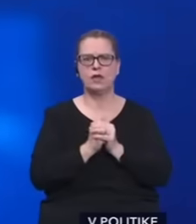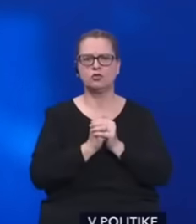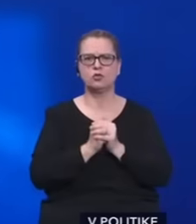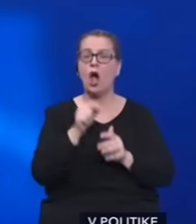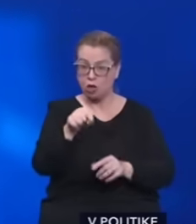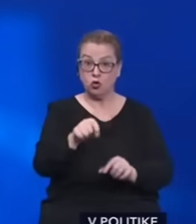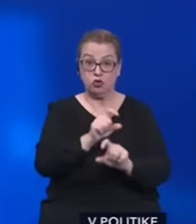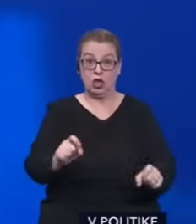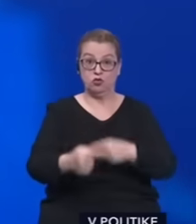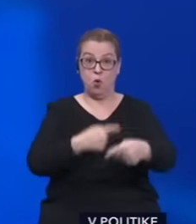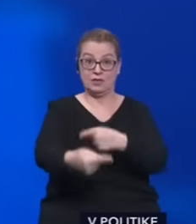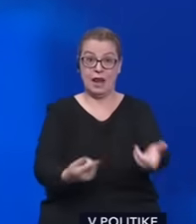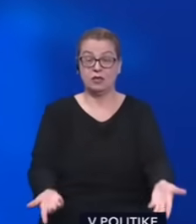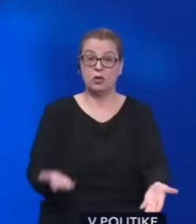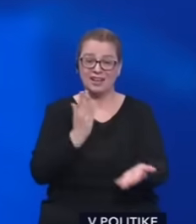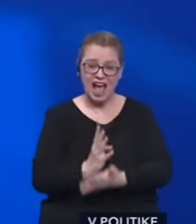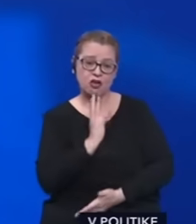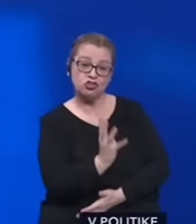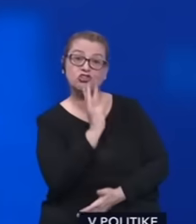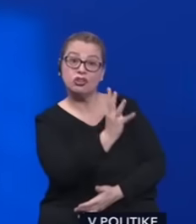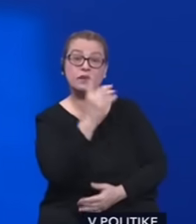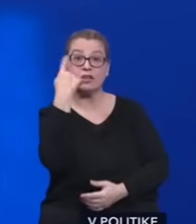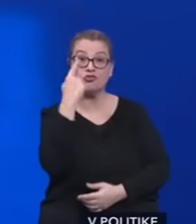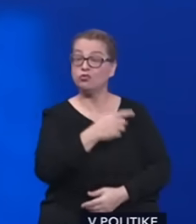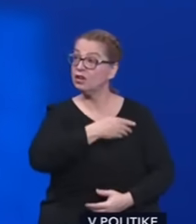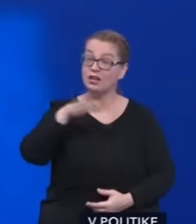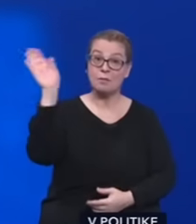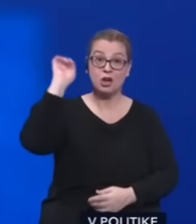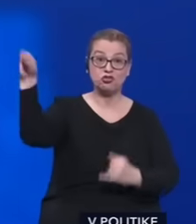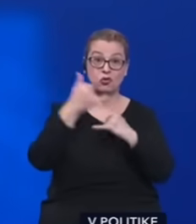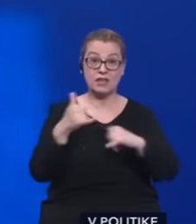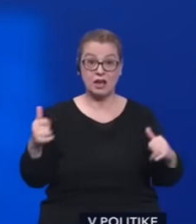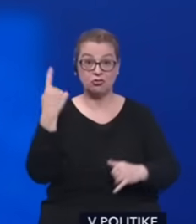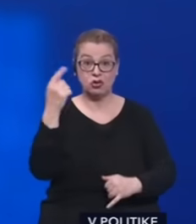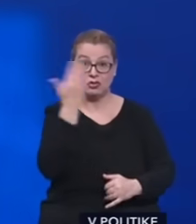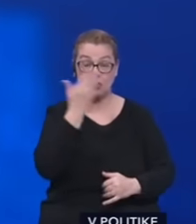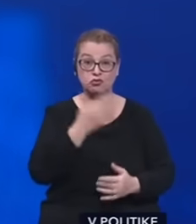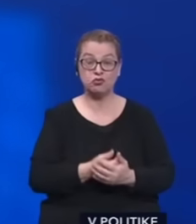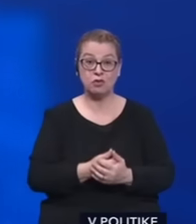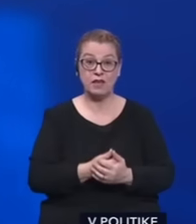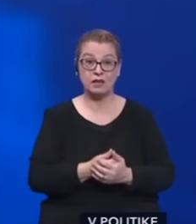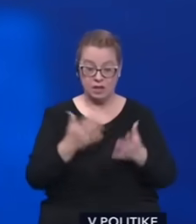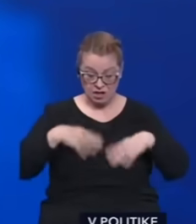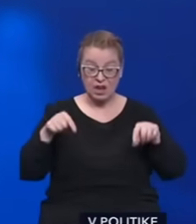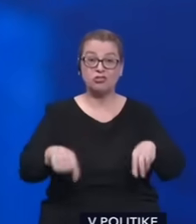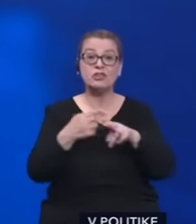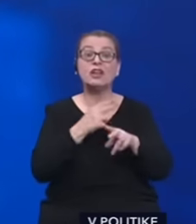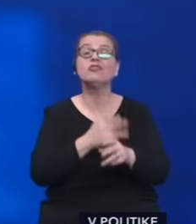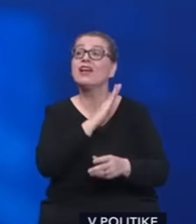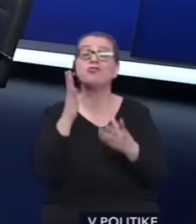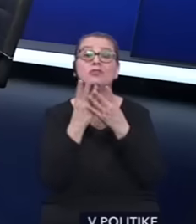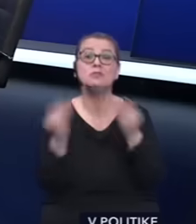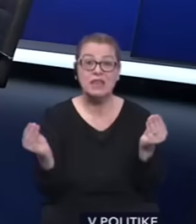je toho dôsledok. Že každý štvrtý študent odchádza študovať preč do zahraničia. Že radšej z tejto krajiny každý